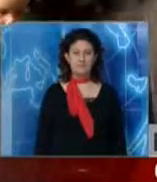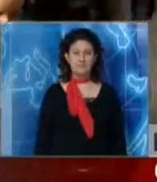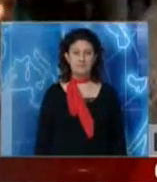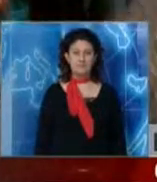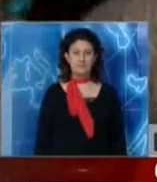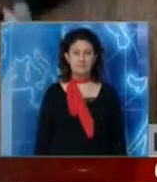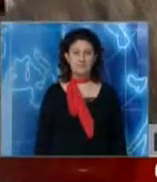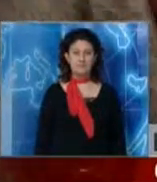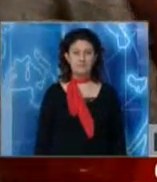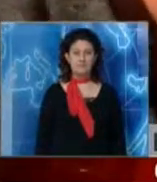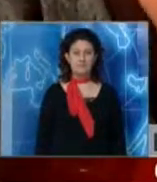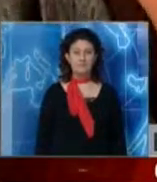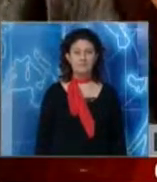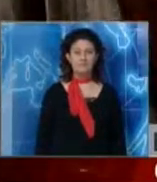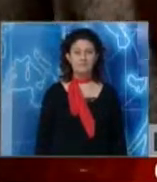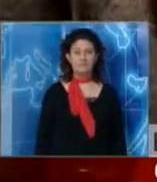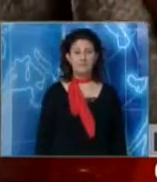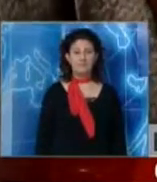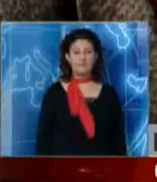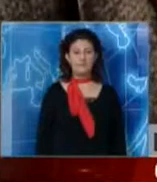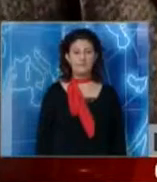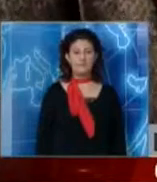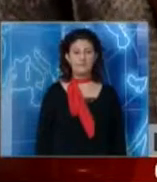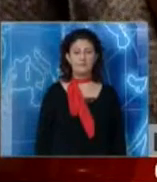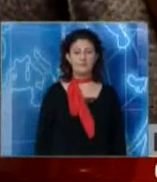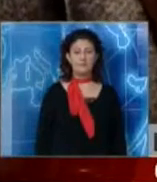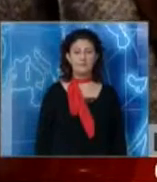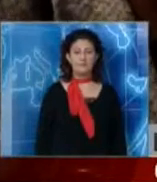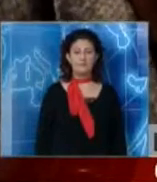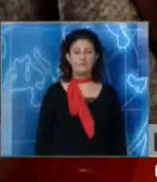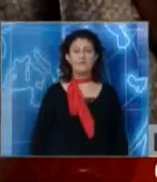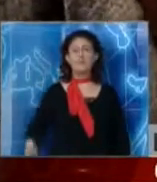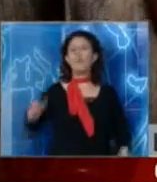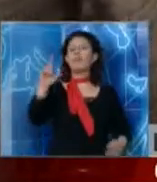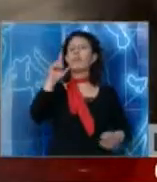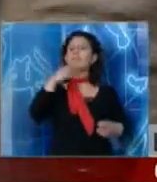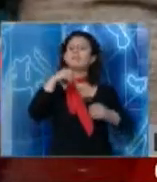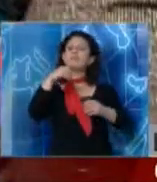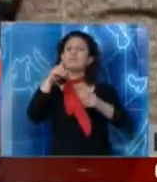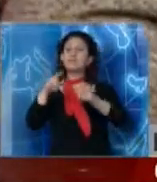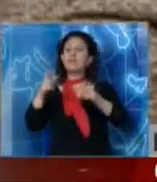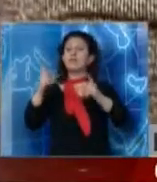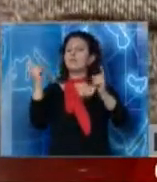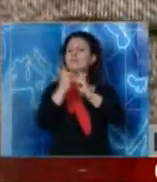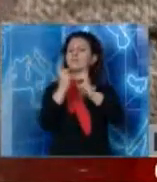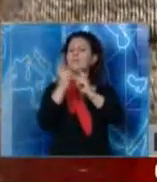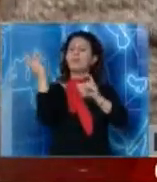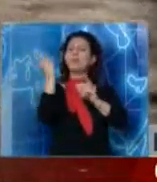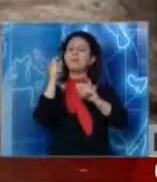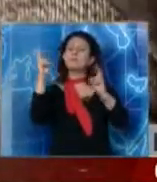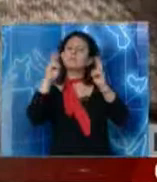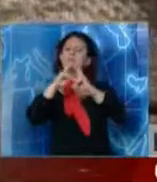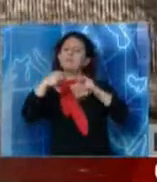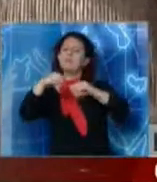biz de yarışma düzenliyoruz bu lalenin yetiştirilmesi için. Küçük verdik ona, bir tane aldım. Kaç tane fiş veriyoruz? Kaç tane